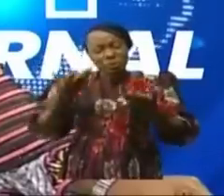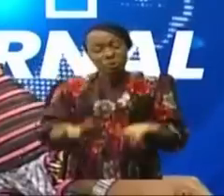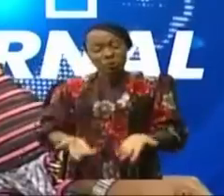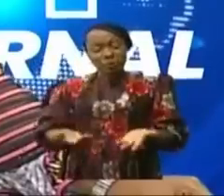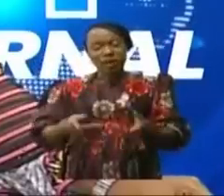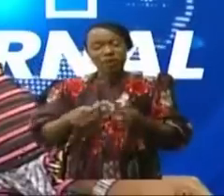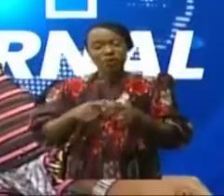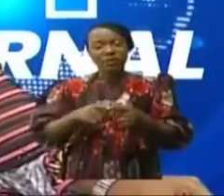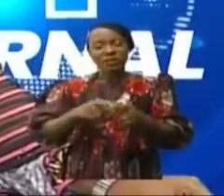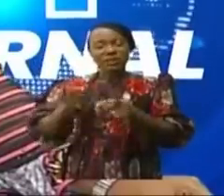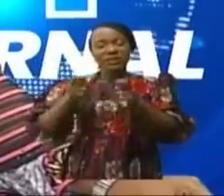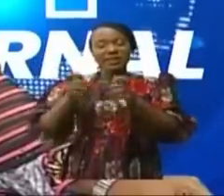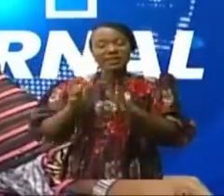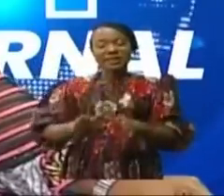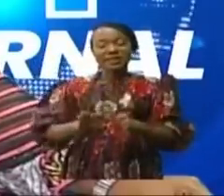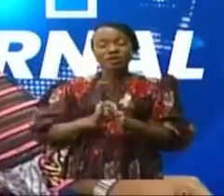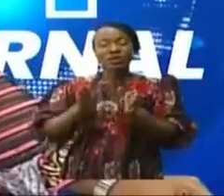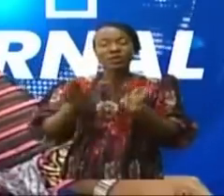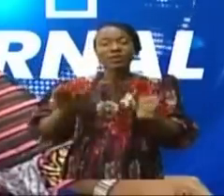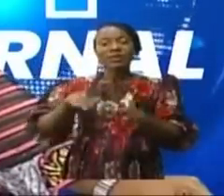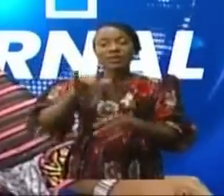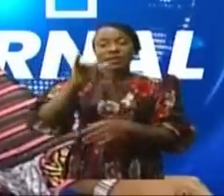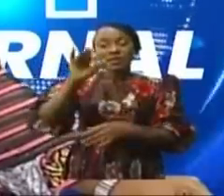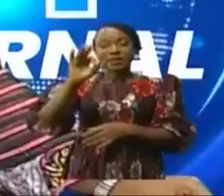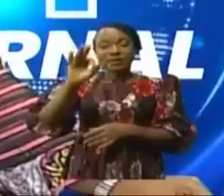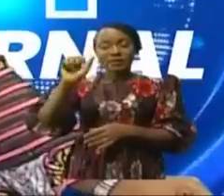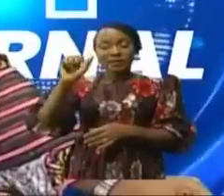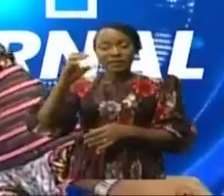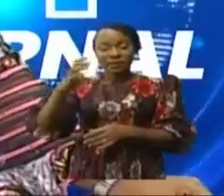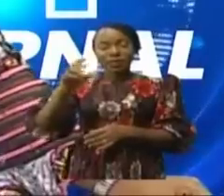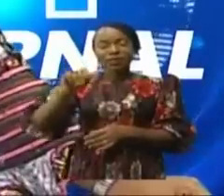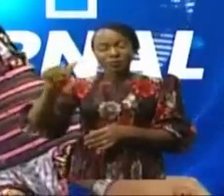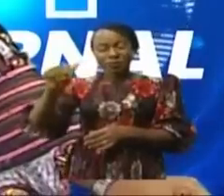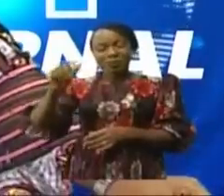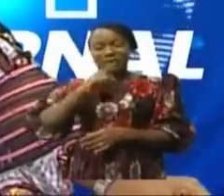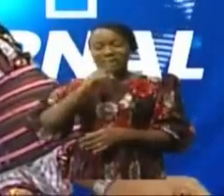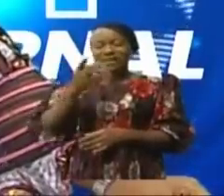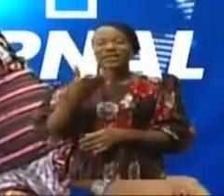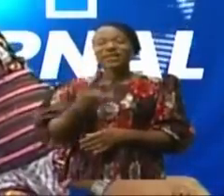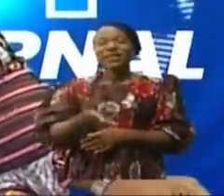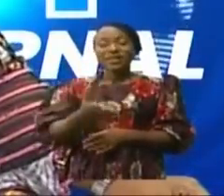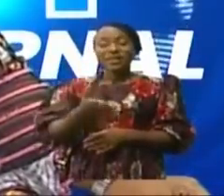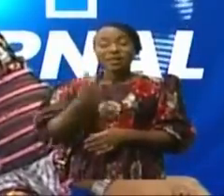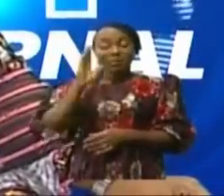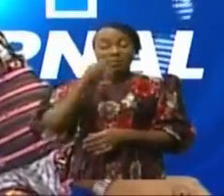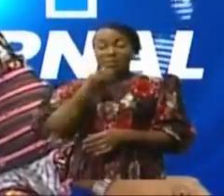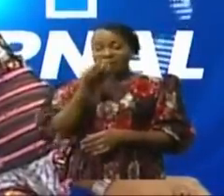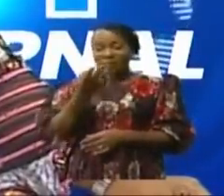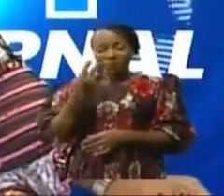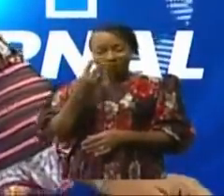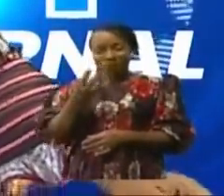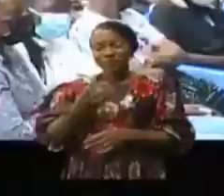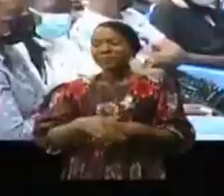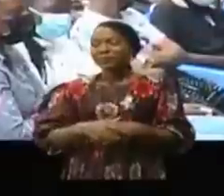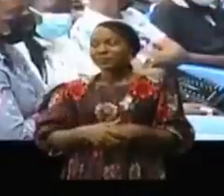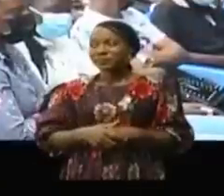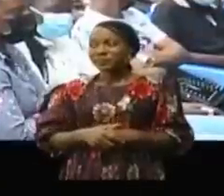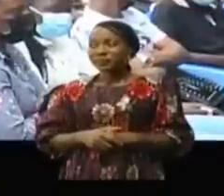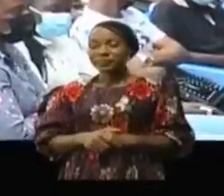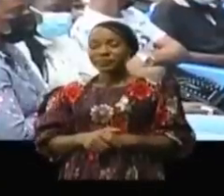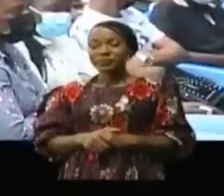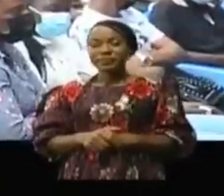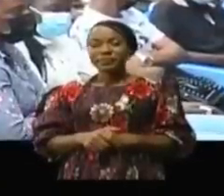c'est le directeur général de l'IFACIC, le professeur Kambay Boitia, question de servir d'exemple. Diane Bala Kambombo.